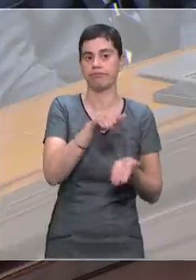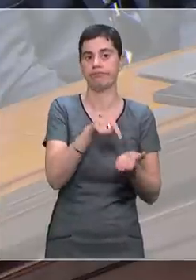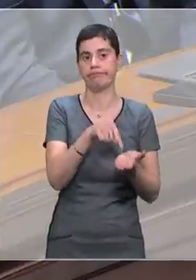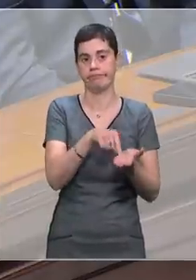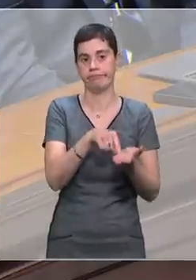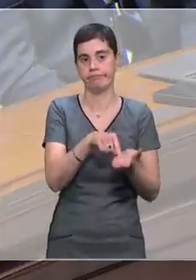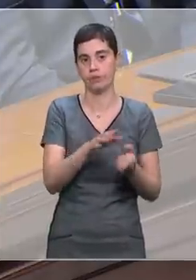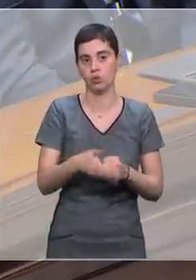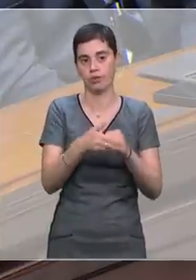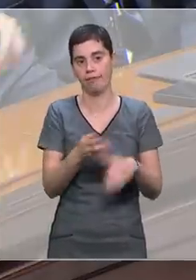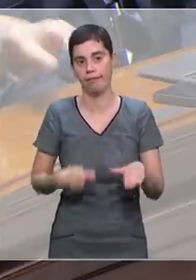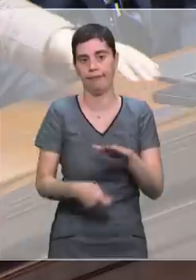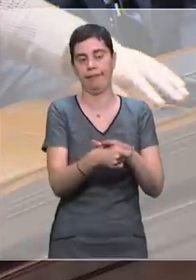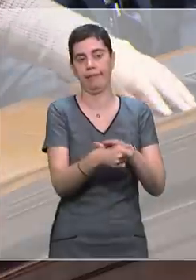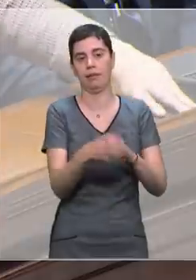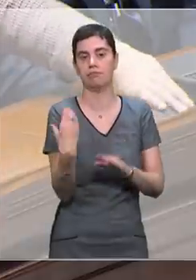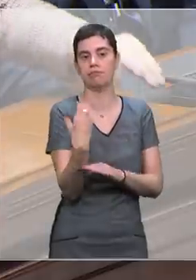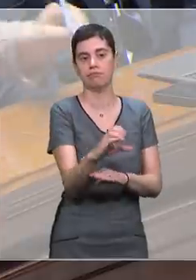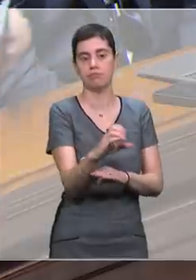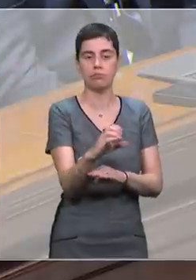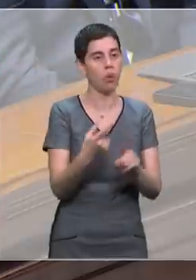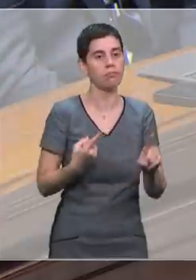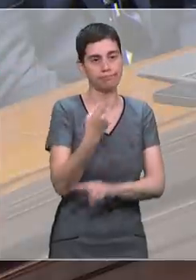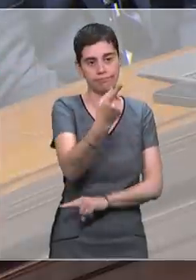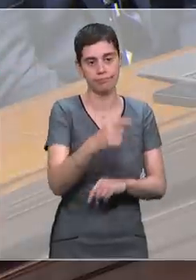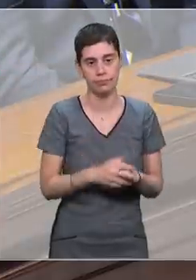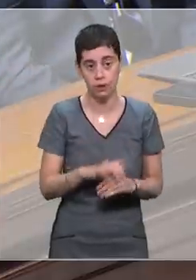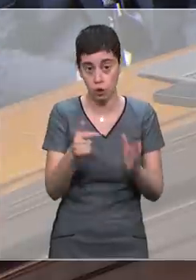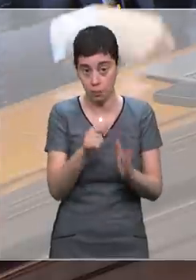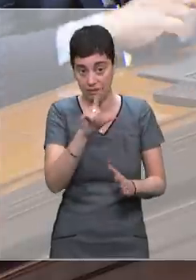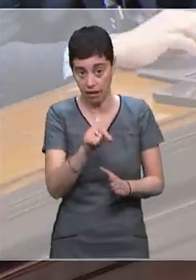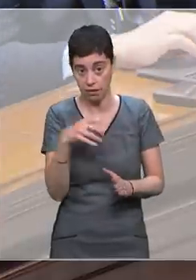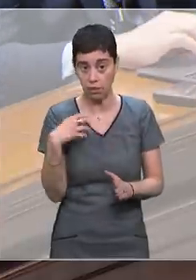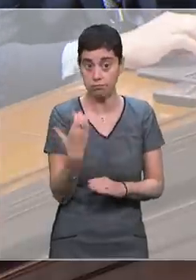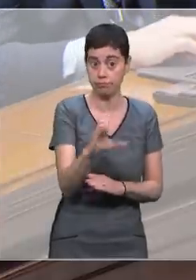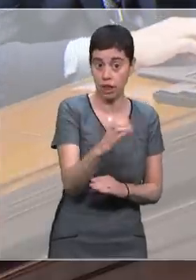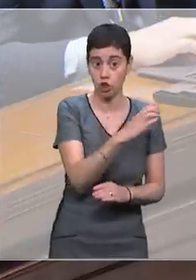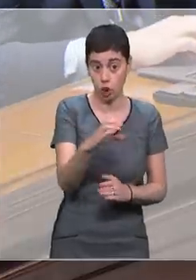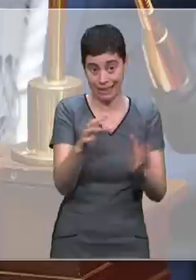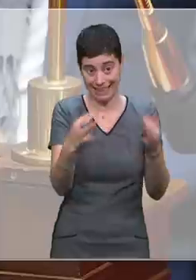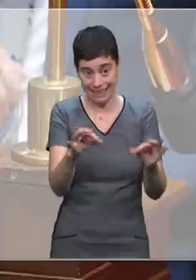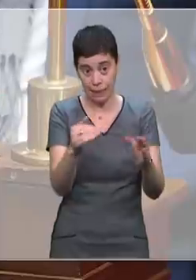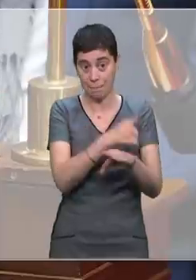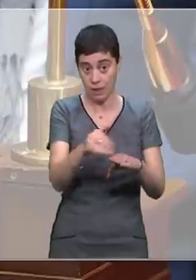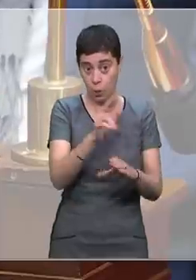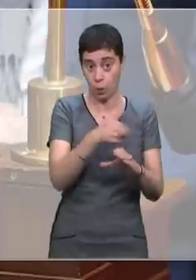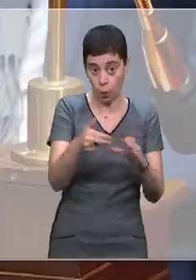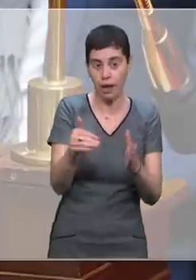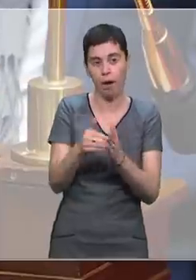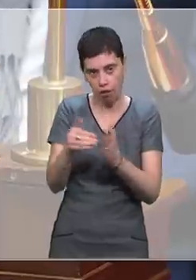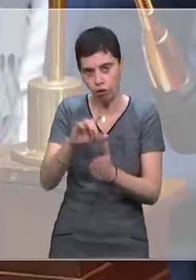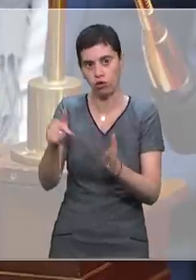du secteur ont été débloquées de façon pérenne, notamment en 2020, une enveloppe de 110 millions d'euros et de nouveau en